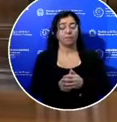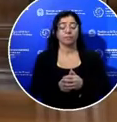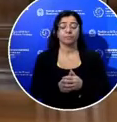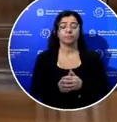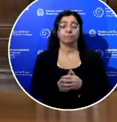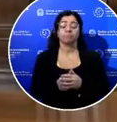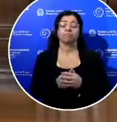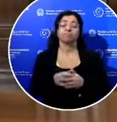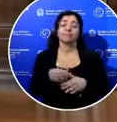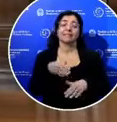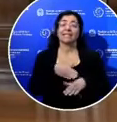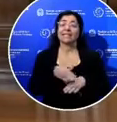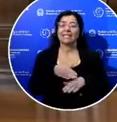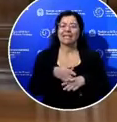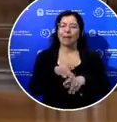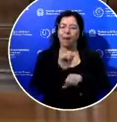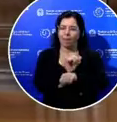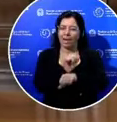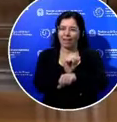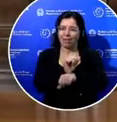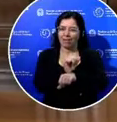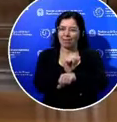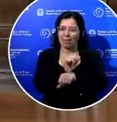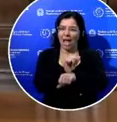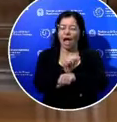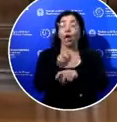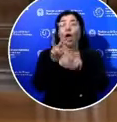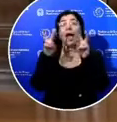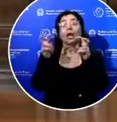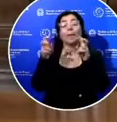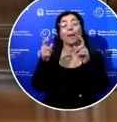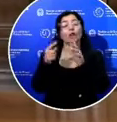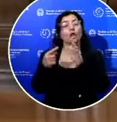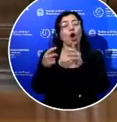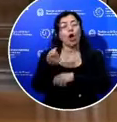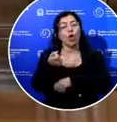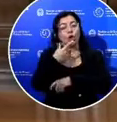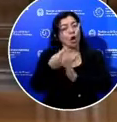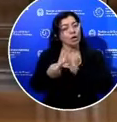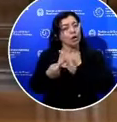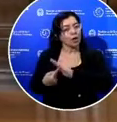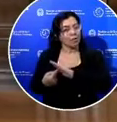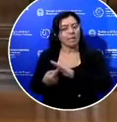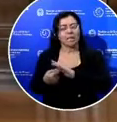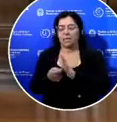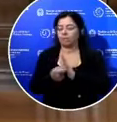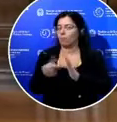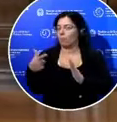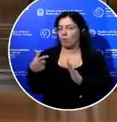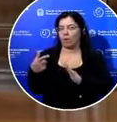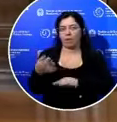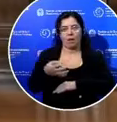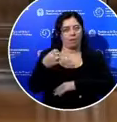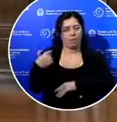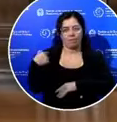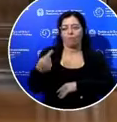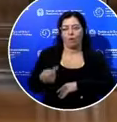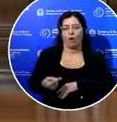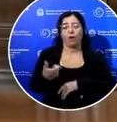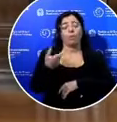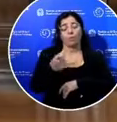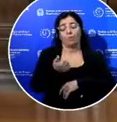sistema penitenziario la tossicodipendenza è da tempo una delle questioni centrali, centrale per i